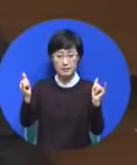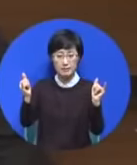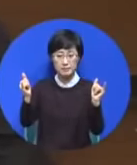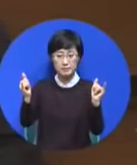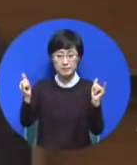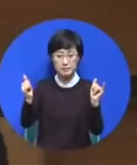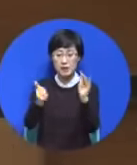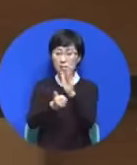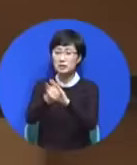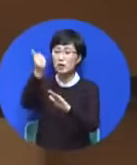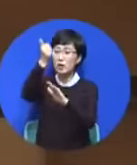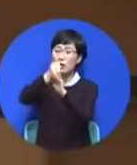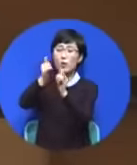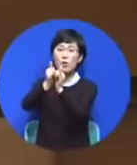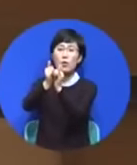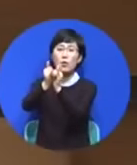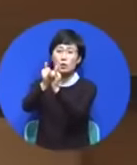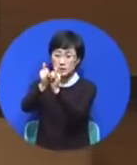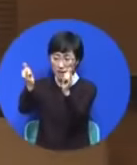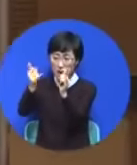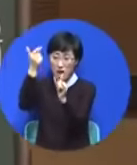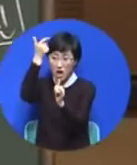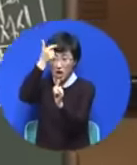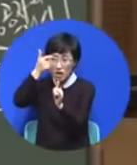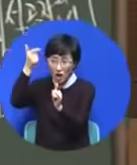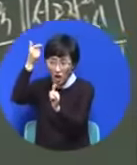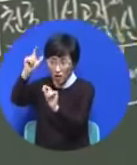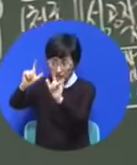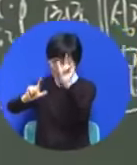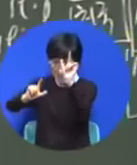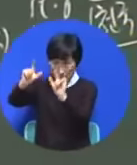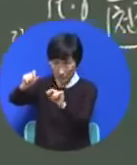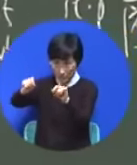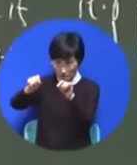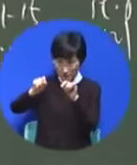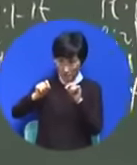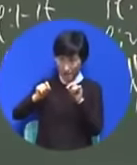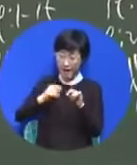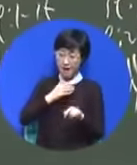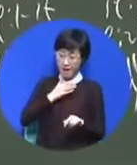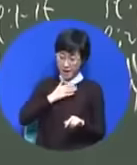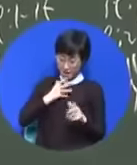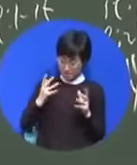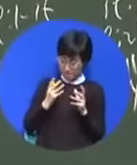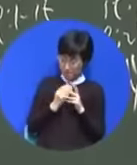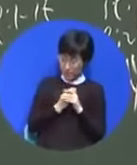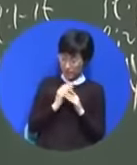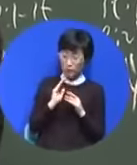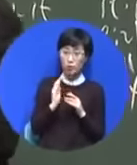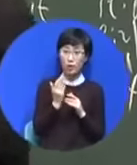성공자의 영적 상태가 되면요 그때부터 이제 응답 오기 시작하는